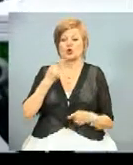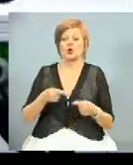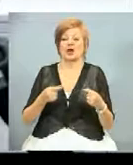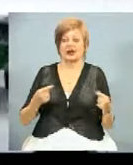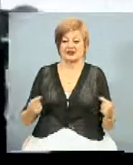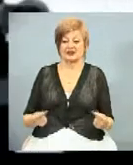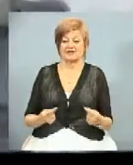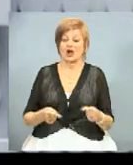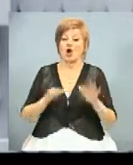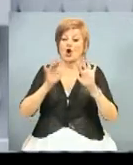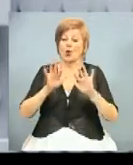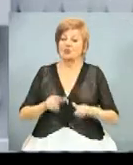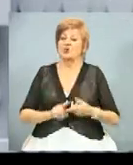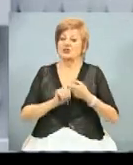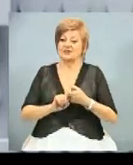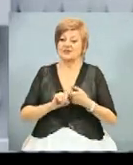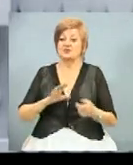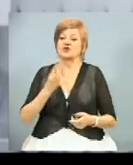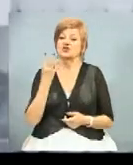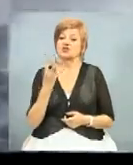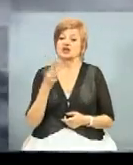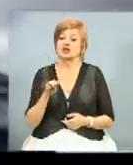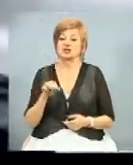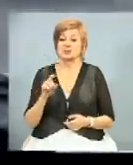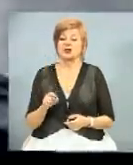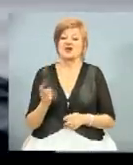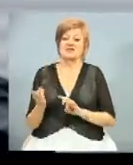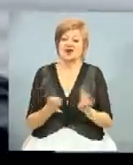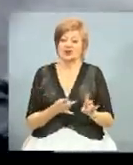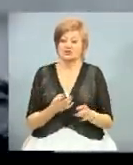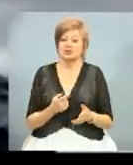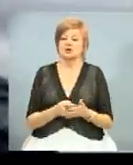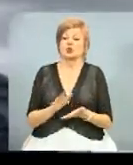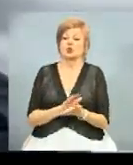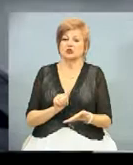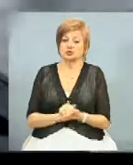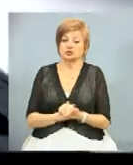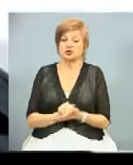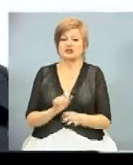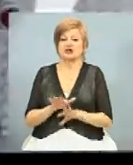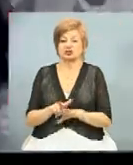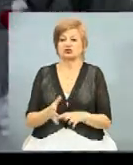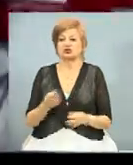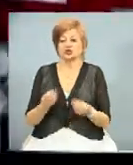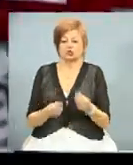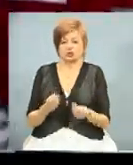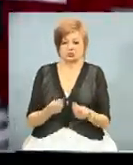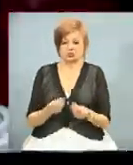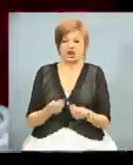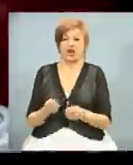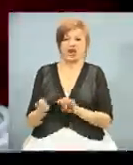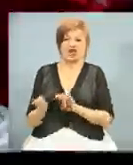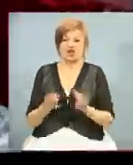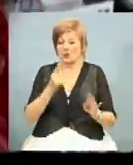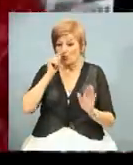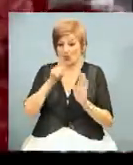іншого. Комп'ютерні віруси бувають чотирьох типів – шкідники, знищувачі, хробаки та жартуни. Шкідники, потрапивши